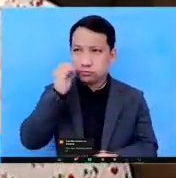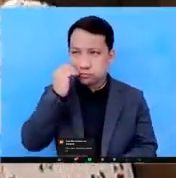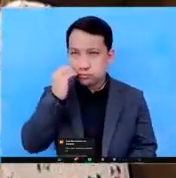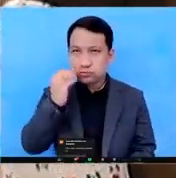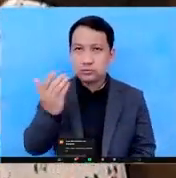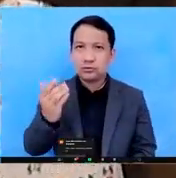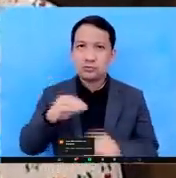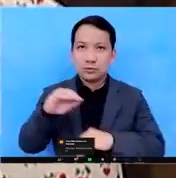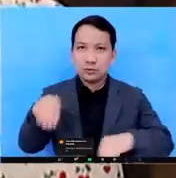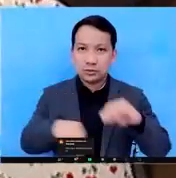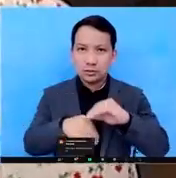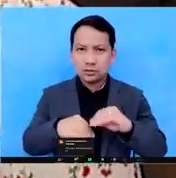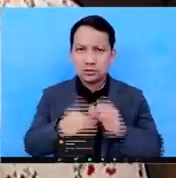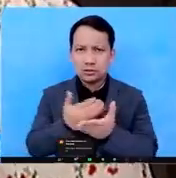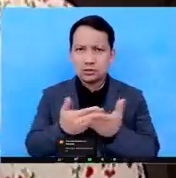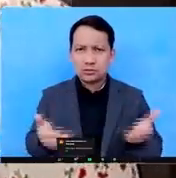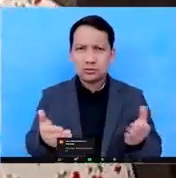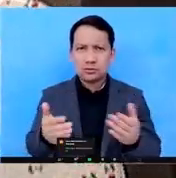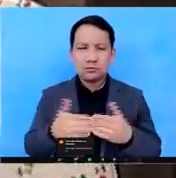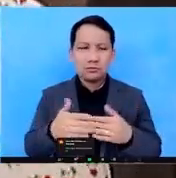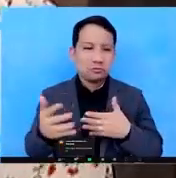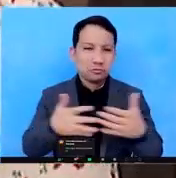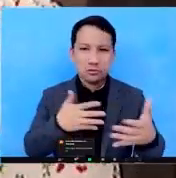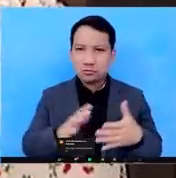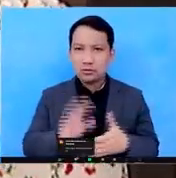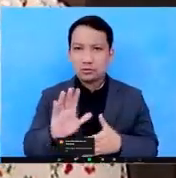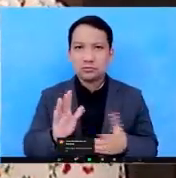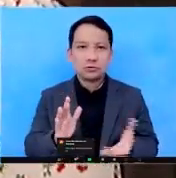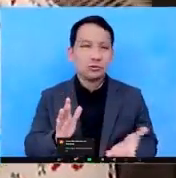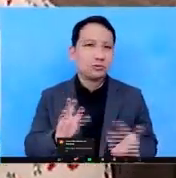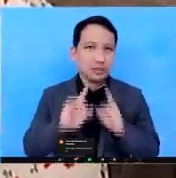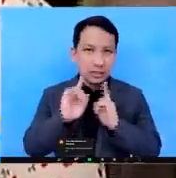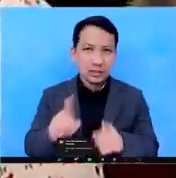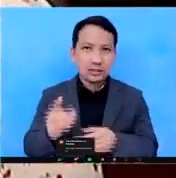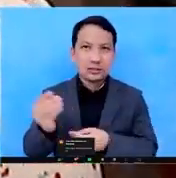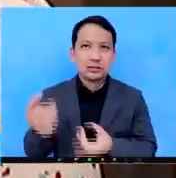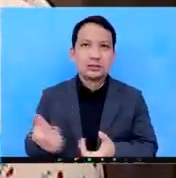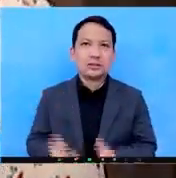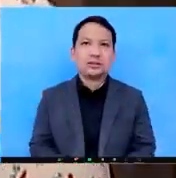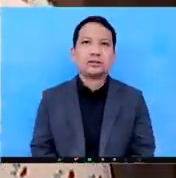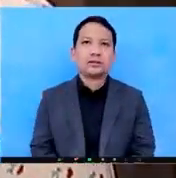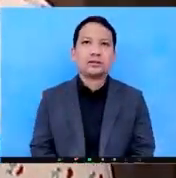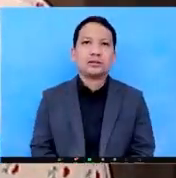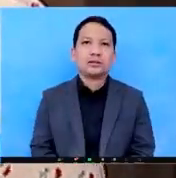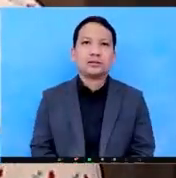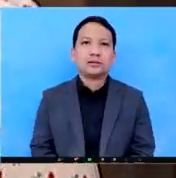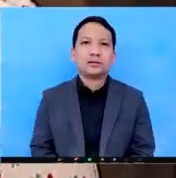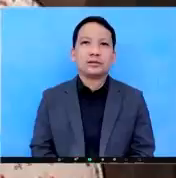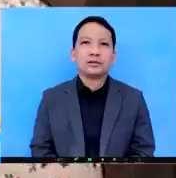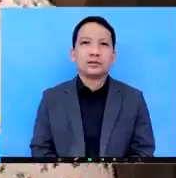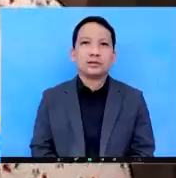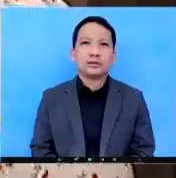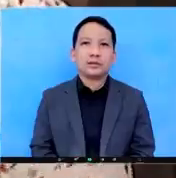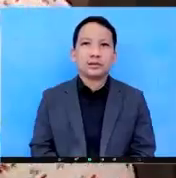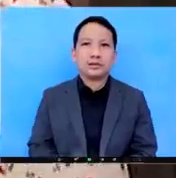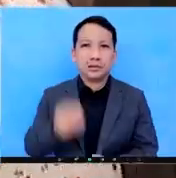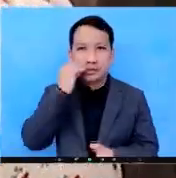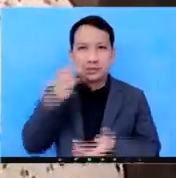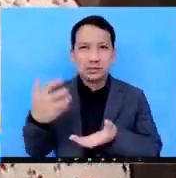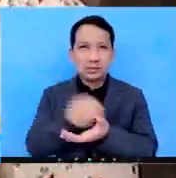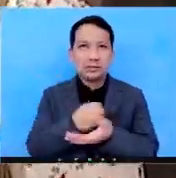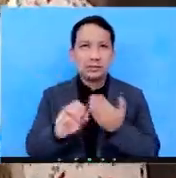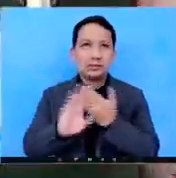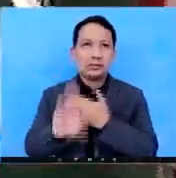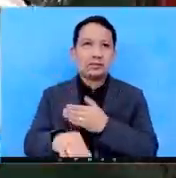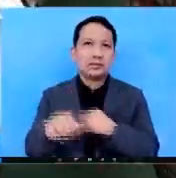exchange of an item. So, we grant their request. And then, yung mga makakollect na onions, mababalik din naman namin